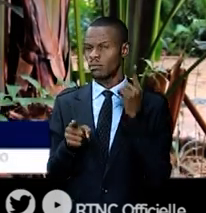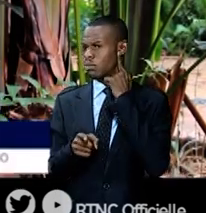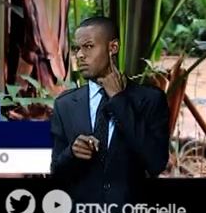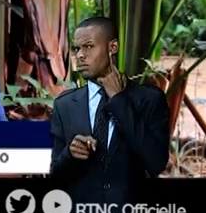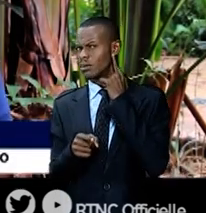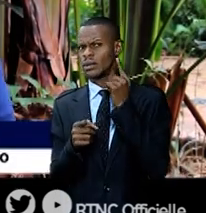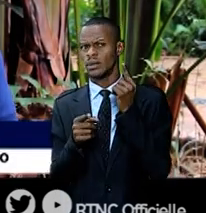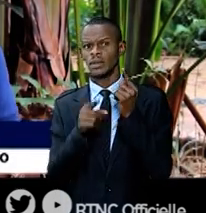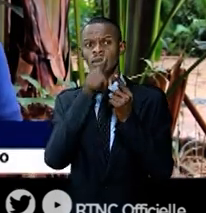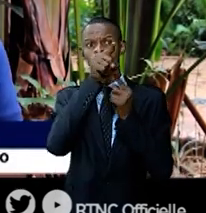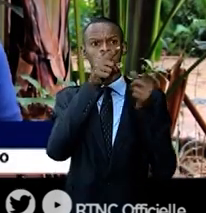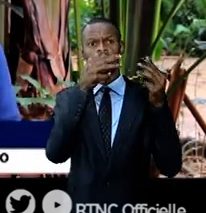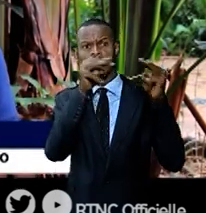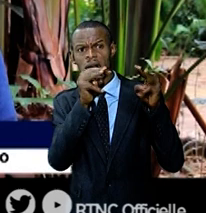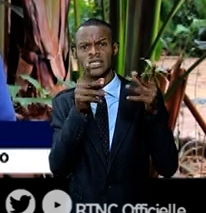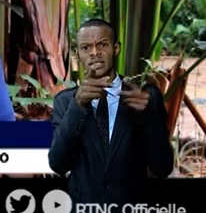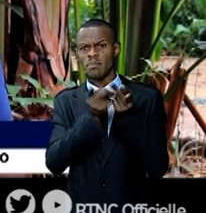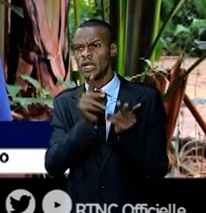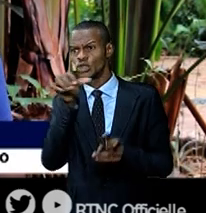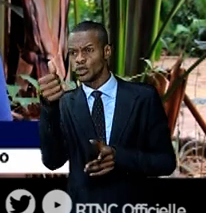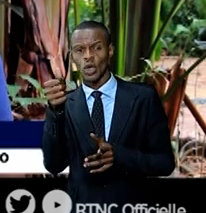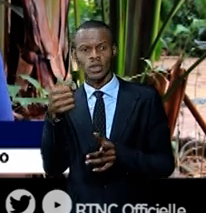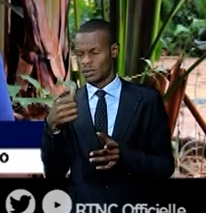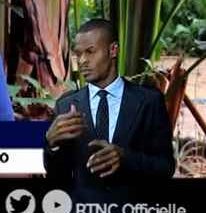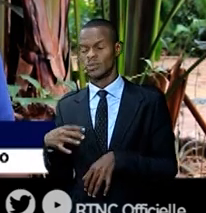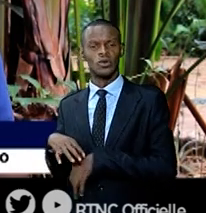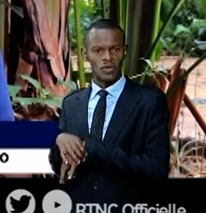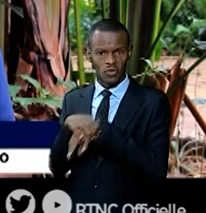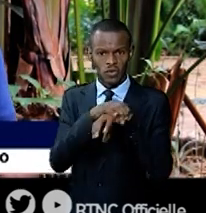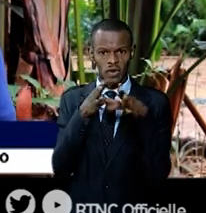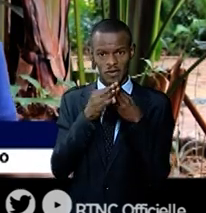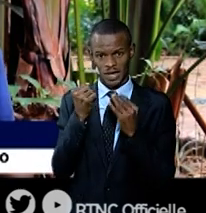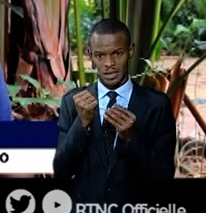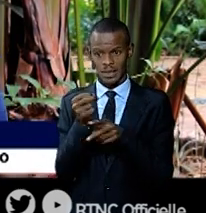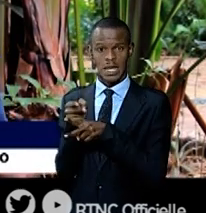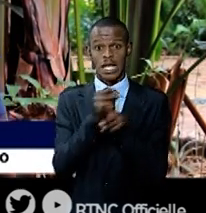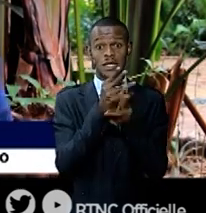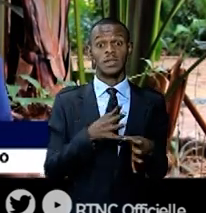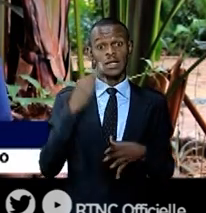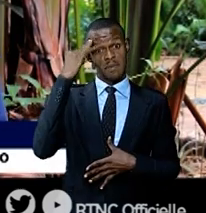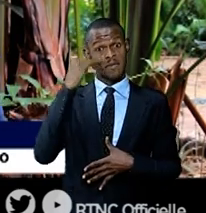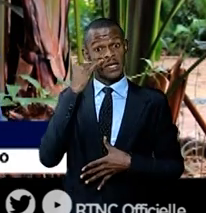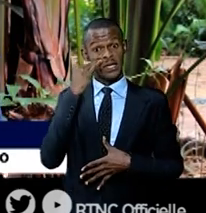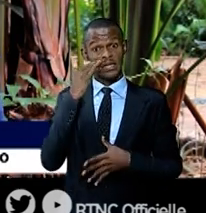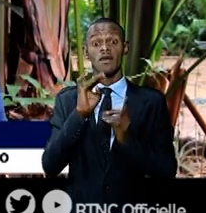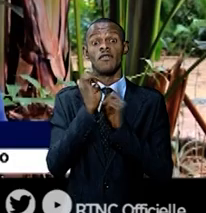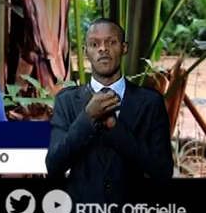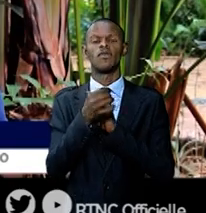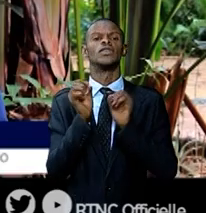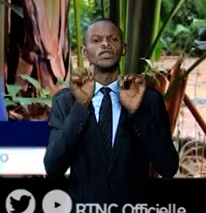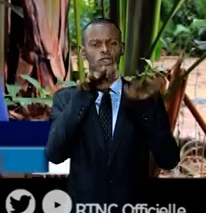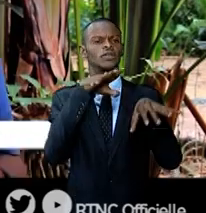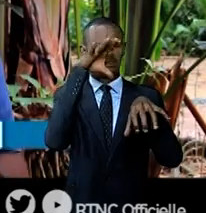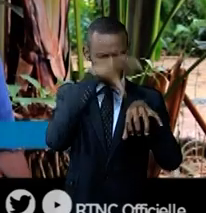Kinshasa. Et nous sommes toujours accompagnés des inspecteurs du ministère de l'Environnement. Et au nom de la loi, nous allons saisir